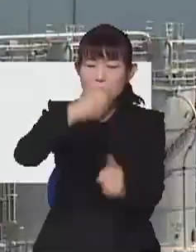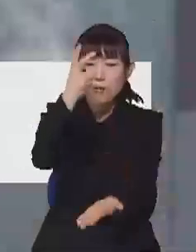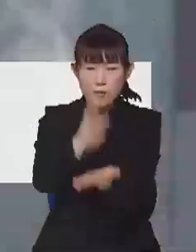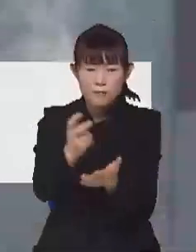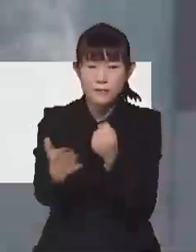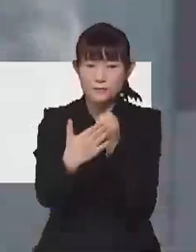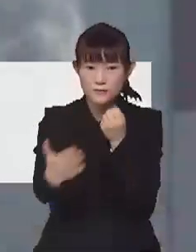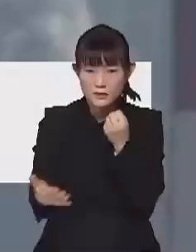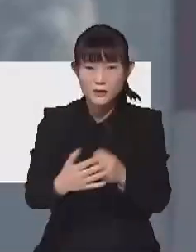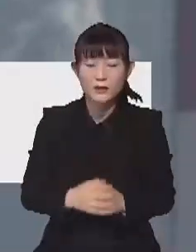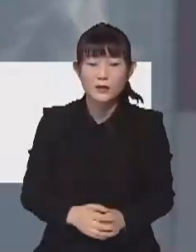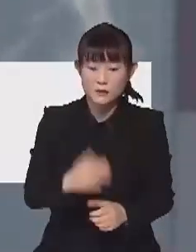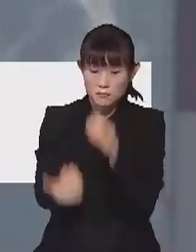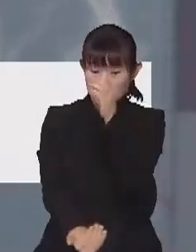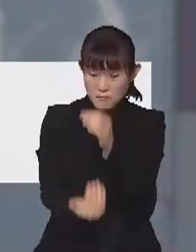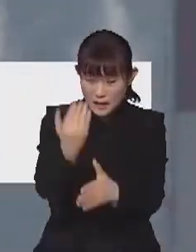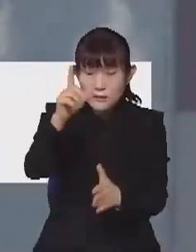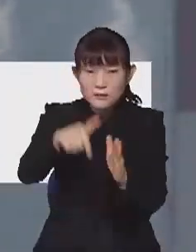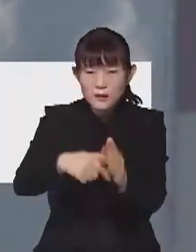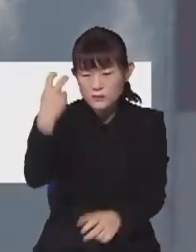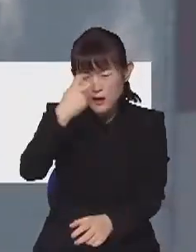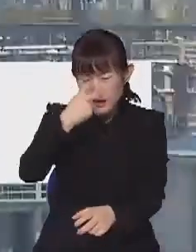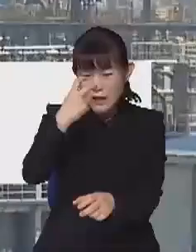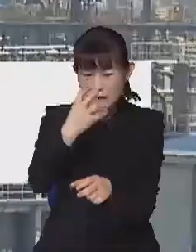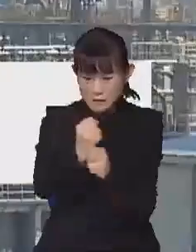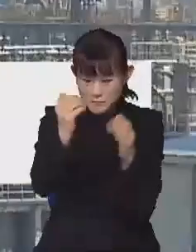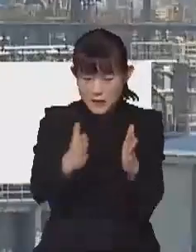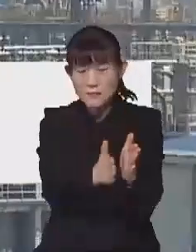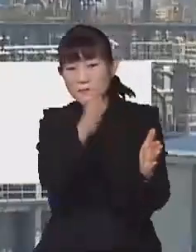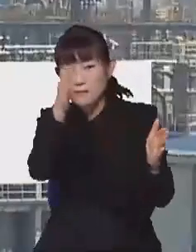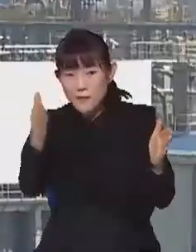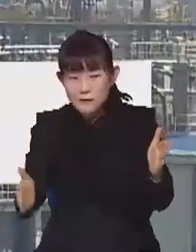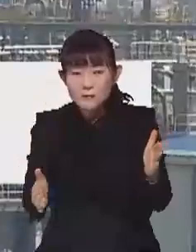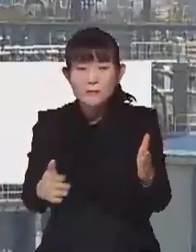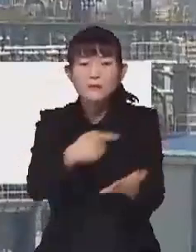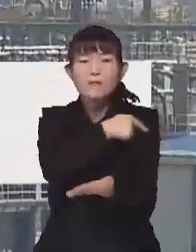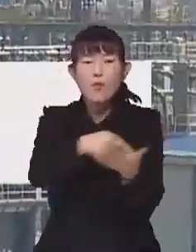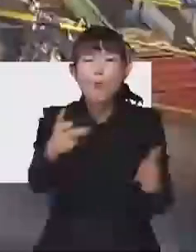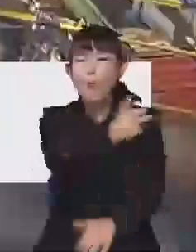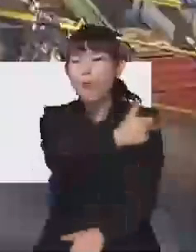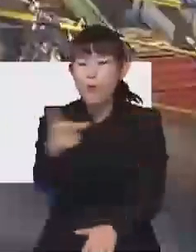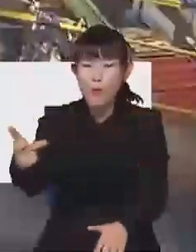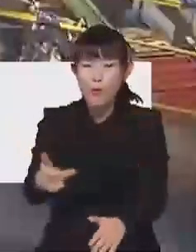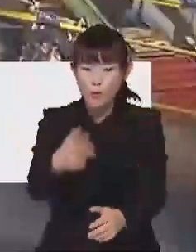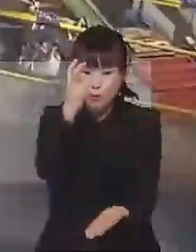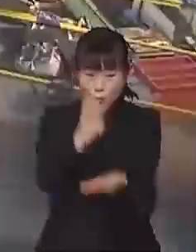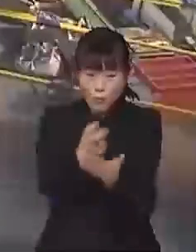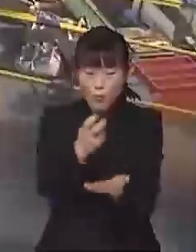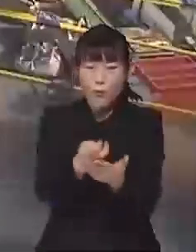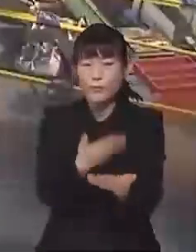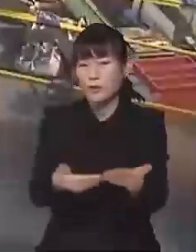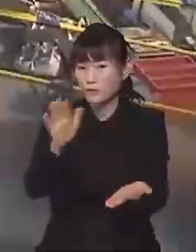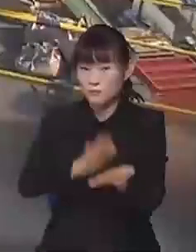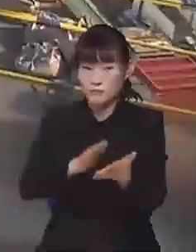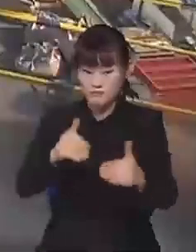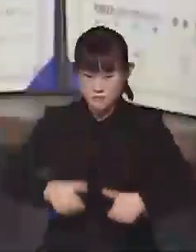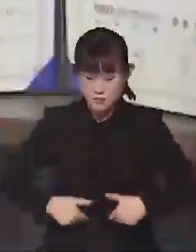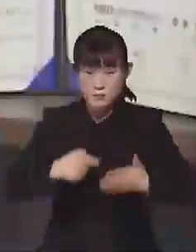중대재해처벌법 탓에 사고 발생 시 수사 기간만 늘어나 피해가 훨씬 커졌다며 법 개정을 요구하고 있습니다.